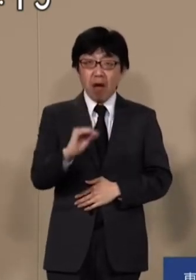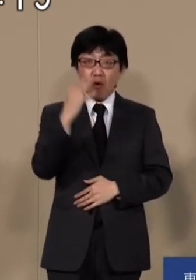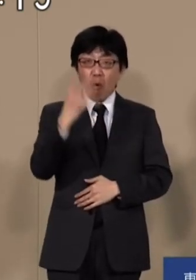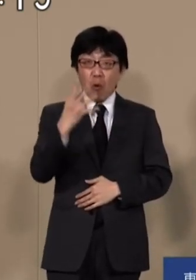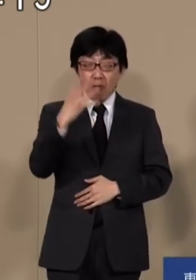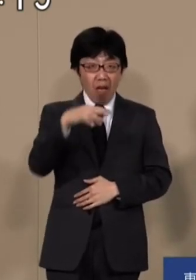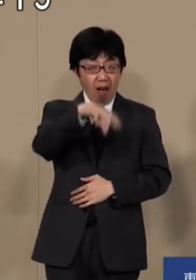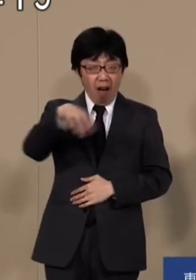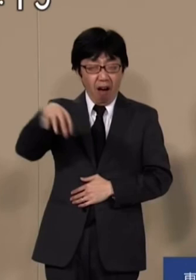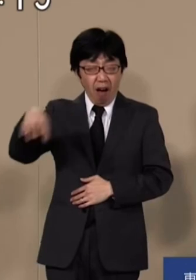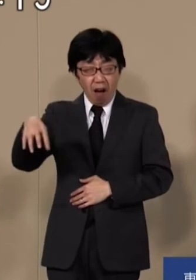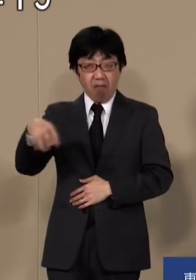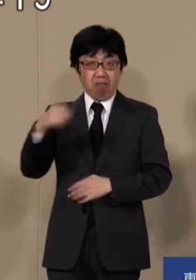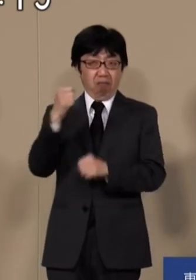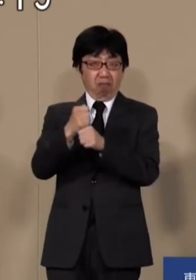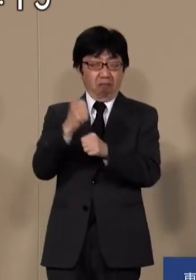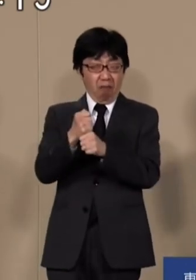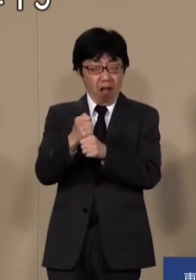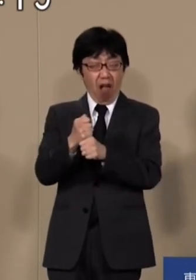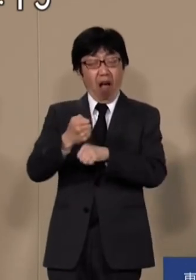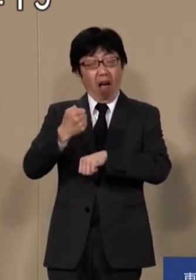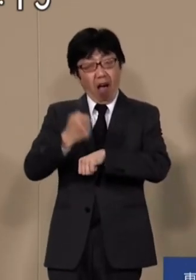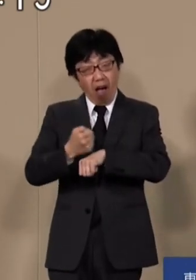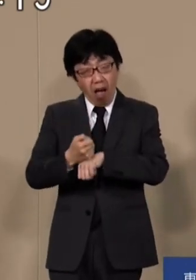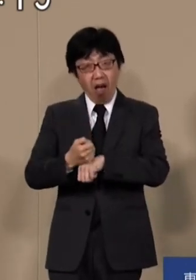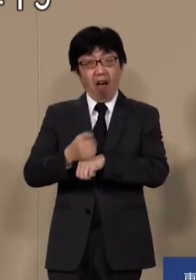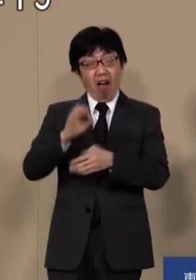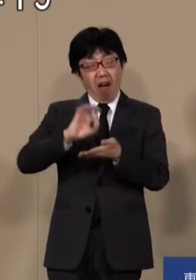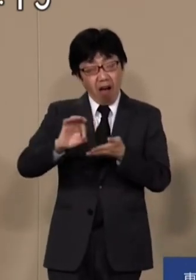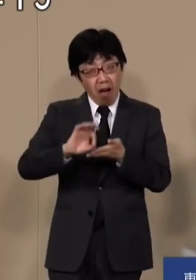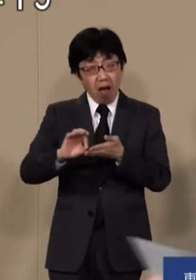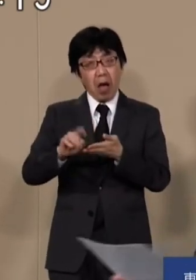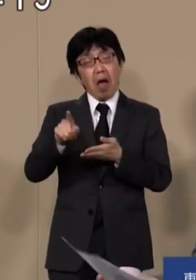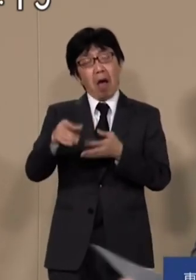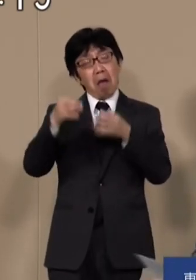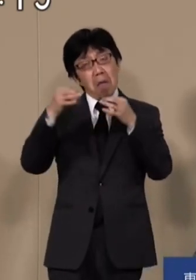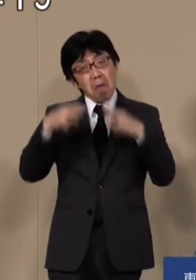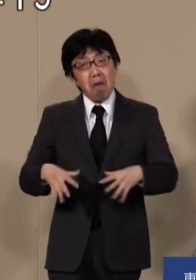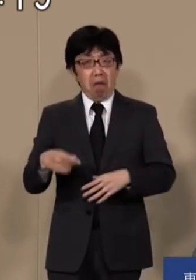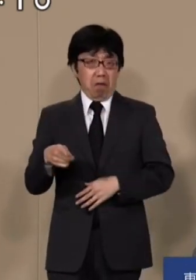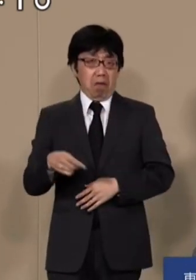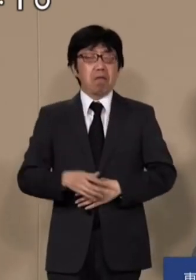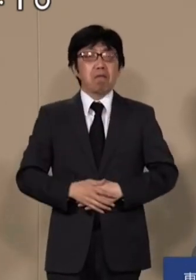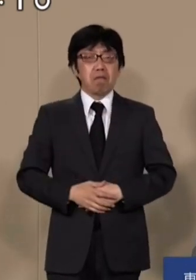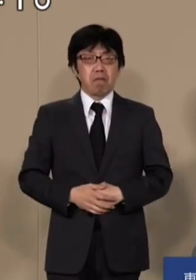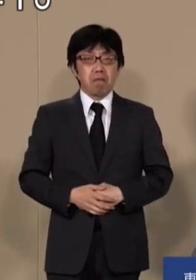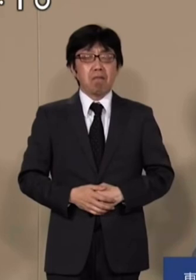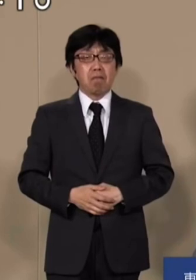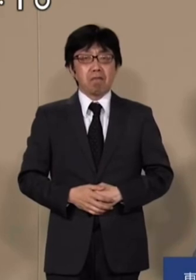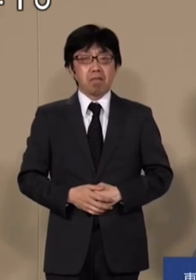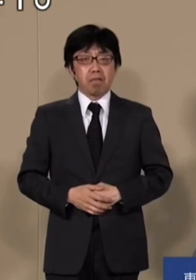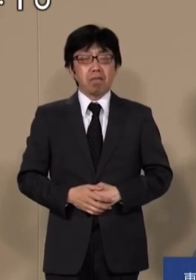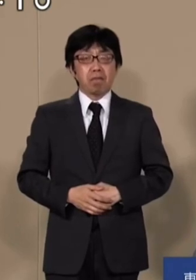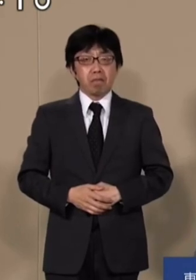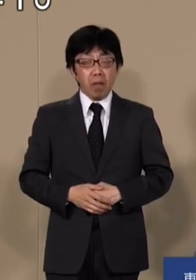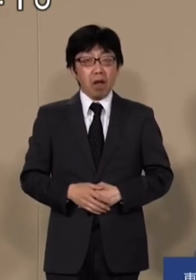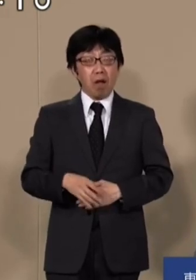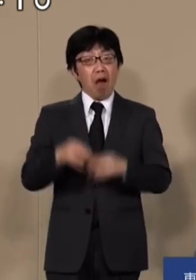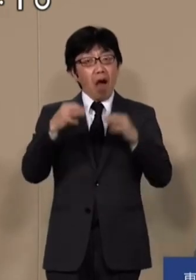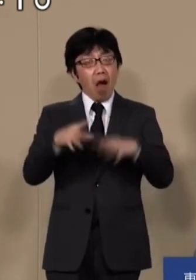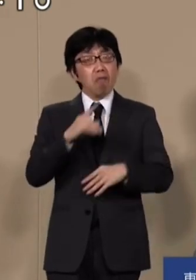も設置するのはバカバカしいと声を大にして訴えたいですバカバカしいといえ